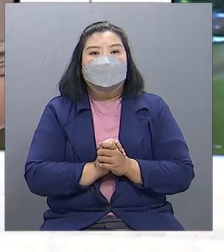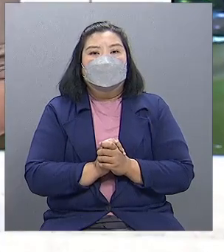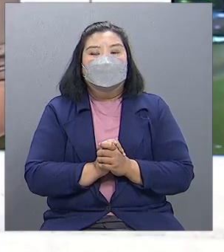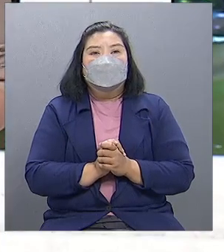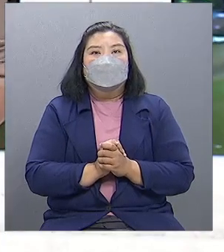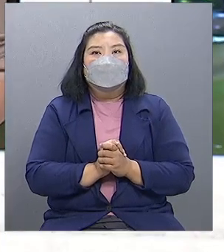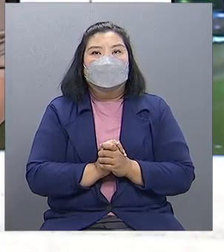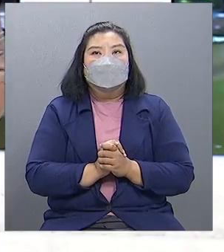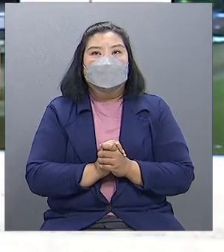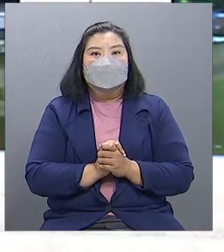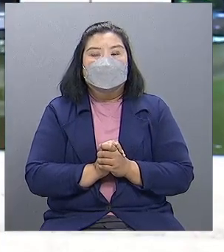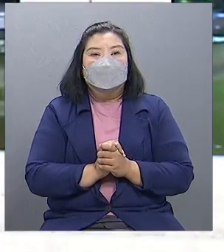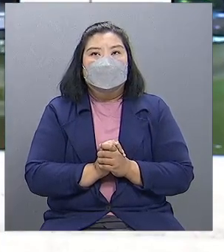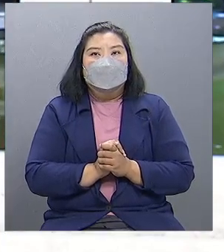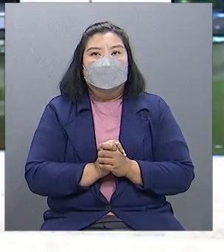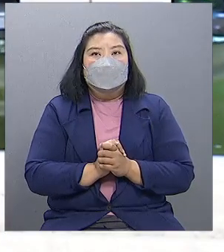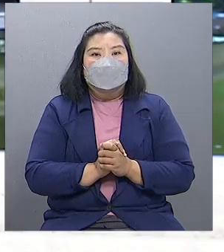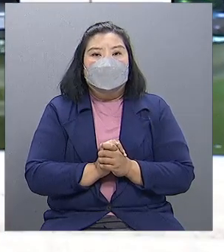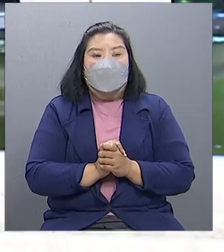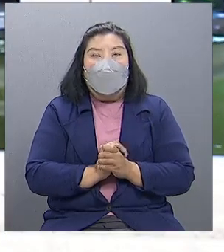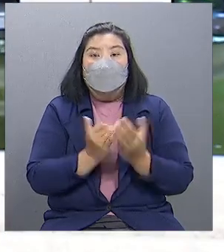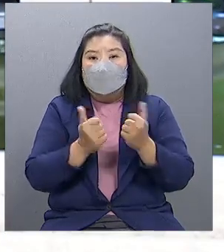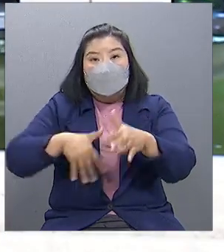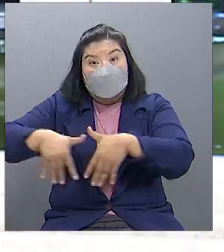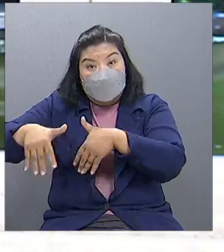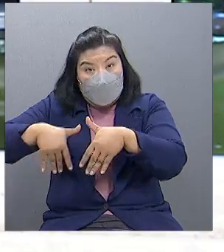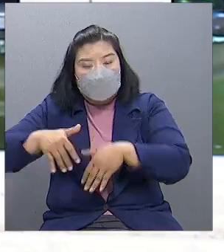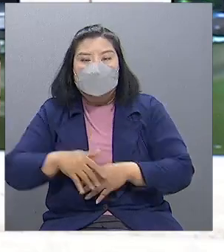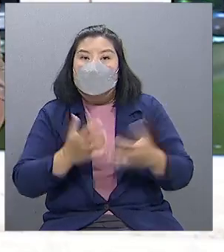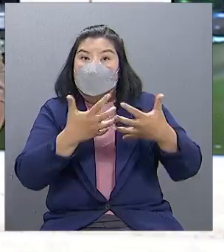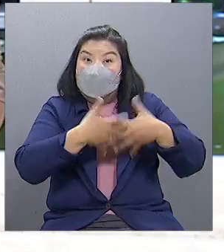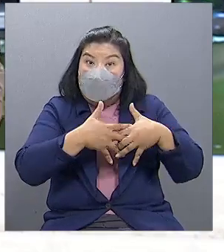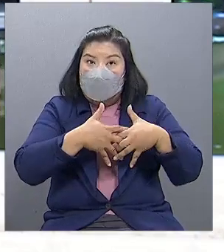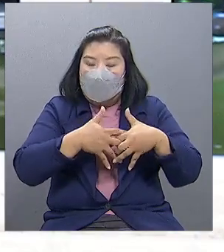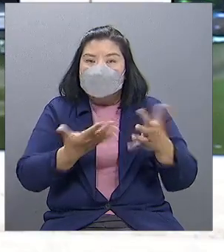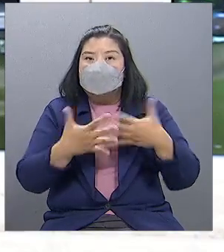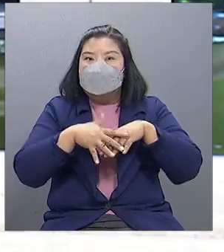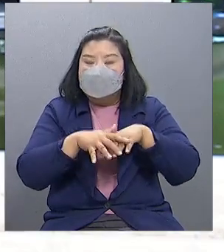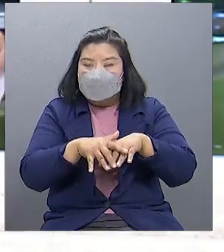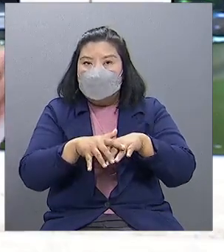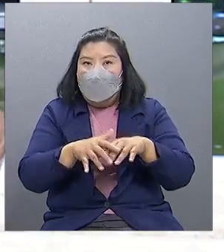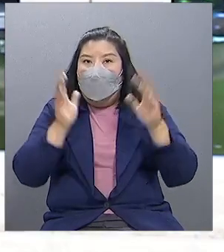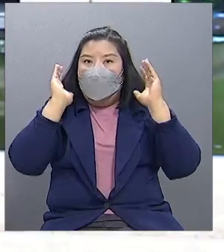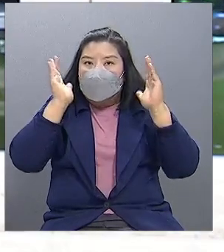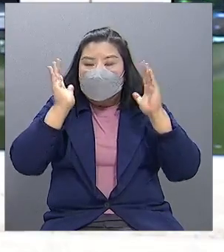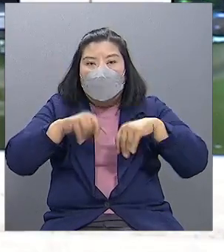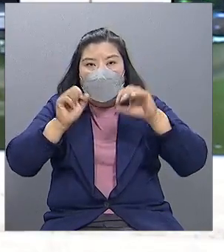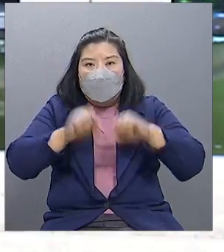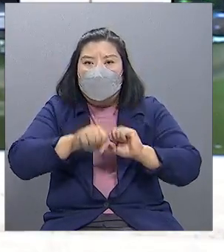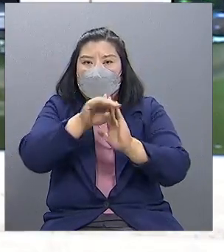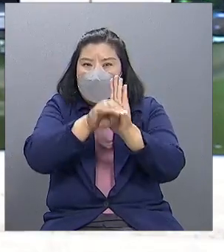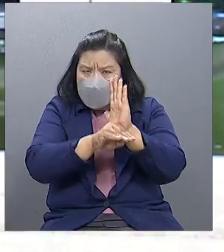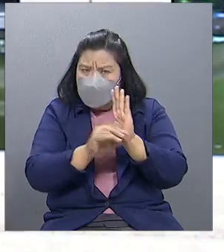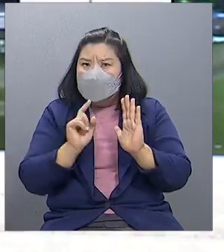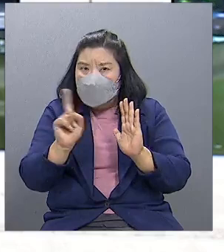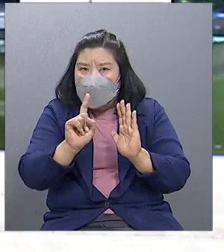มาคุยกัน ชาวบ้าน โรง งานประกอบการ ทหายต้องศึกษาดีๆี เรื่องแบบนี้มมข้่อกฎหมายกำหนดถ